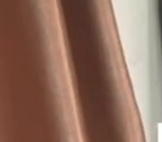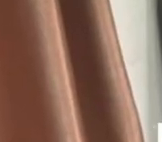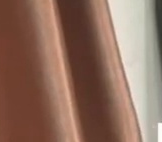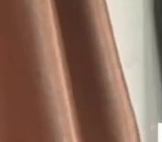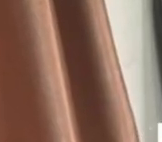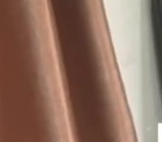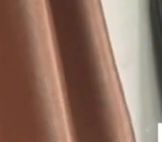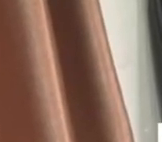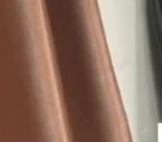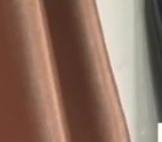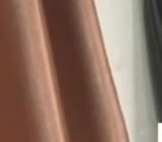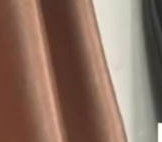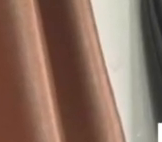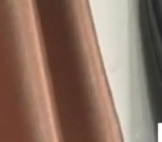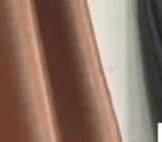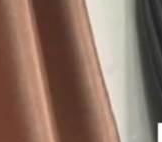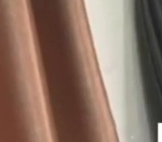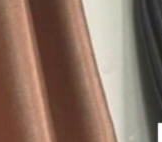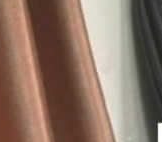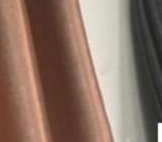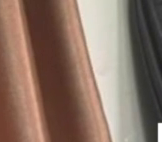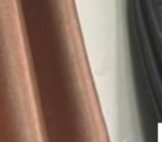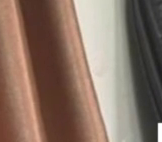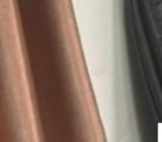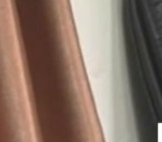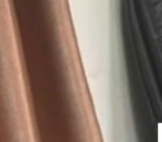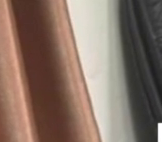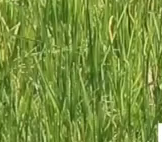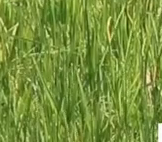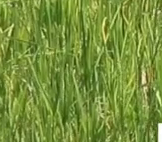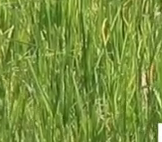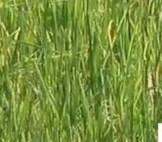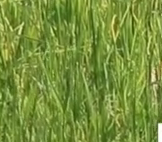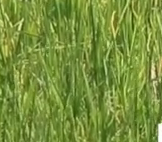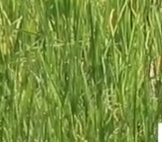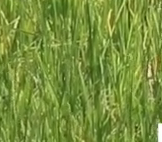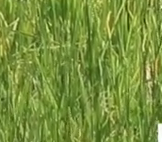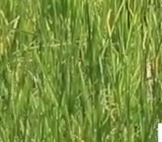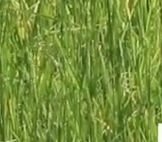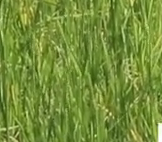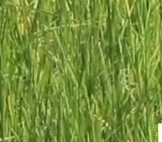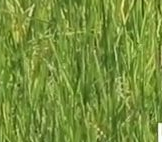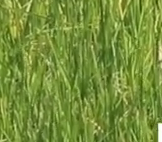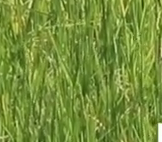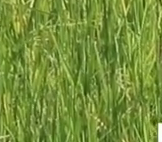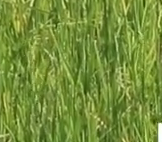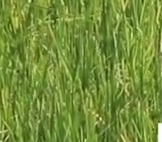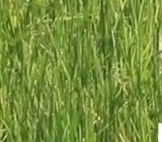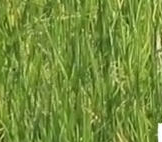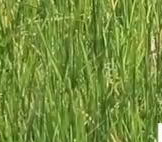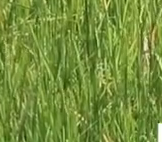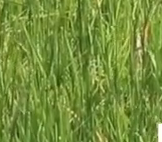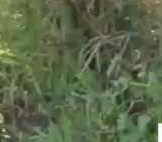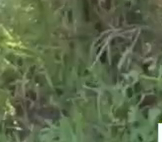yiteguye gukorera igihugu kabone nubwo atabari umuyobozi. Bamwe mu bahinzi bibumbiye muri